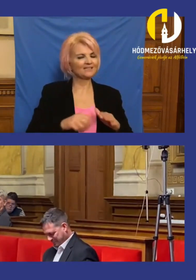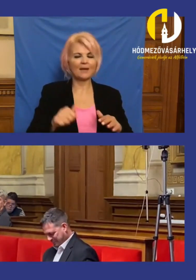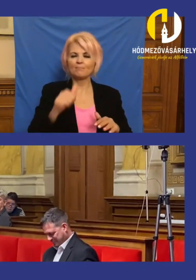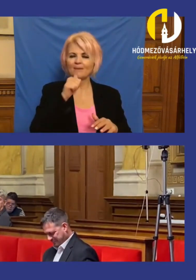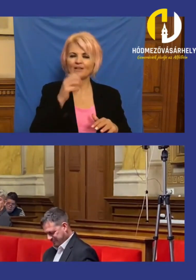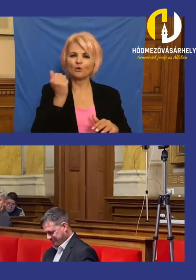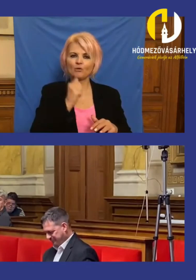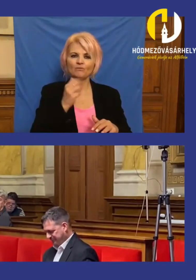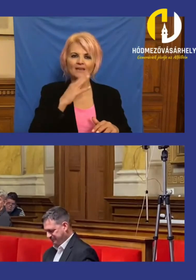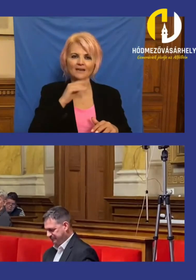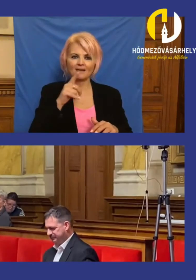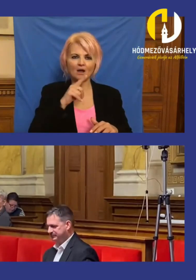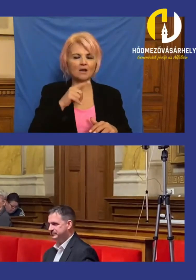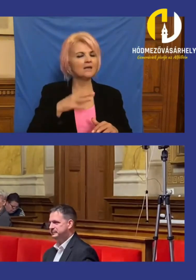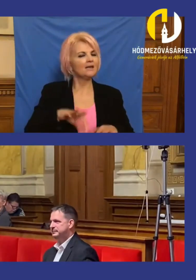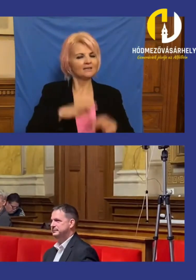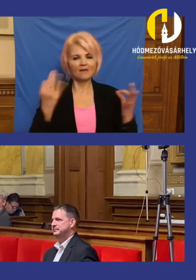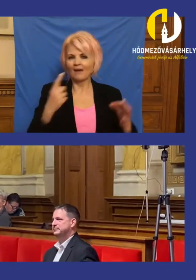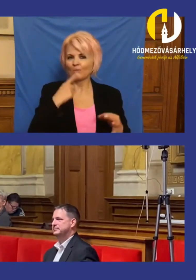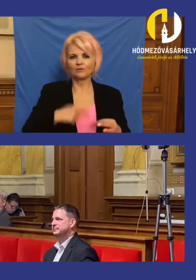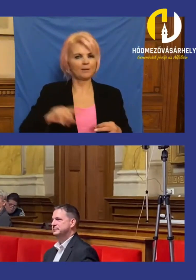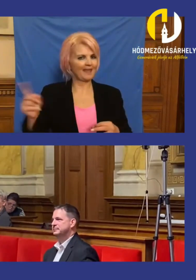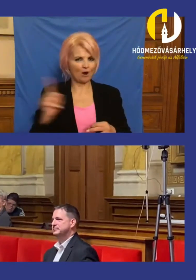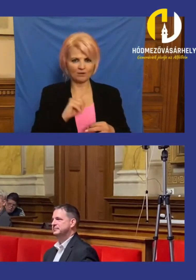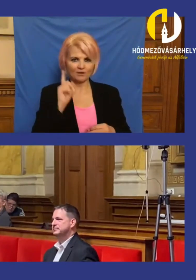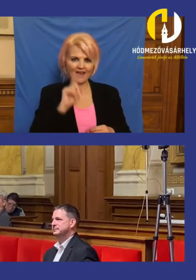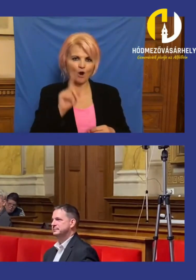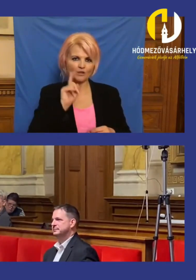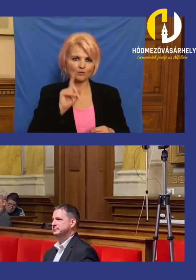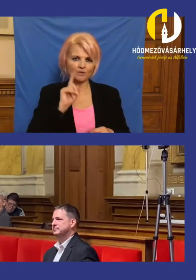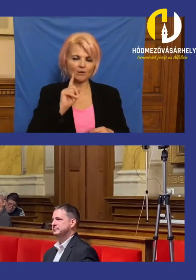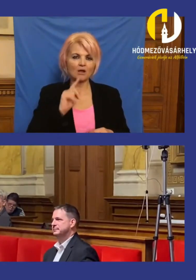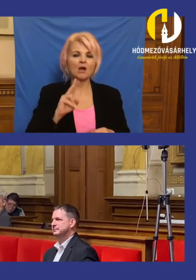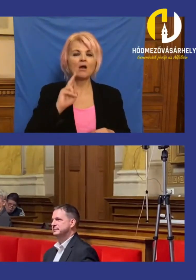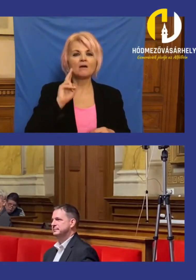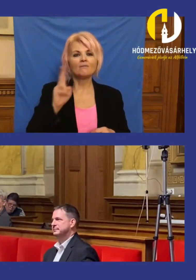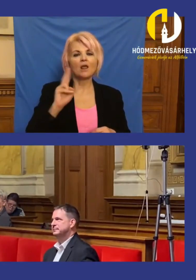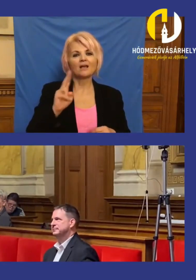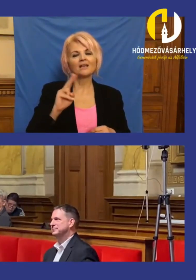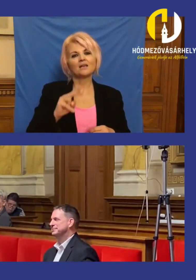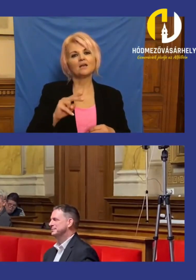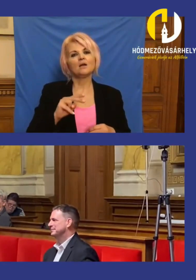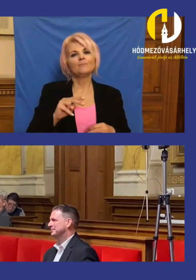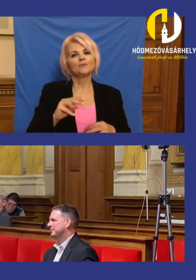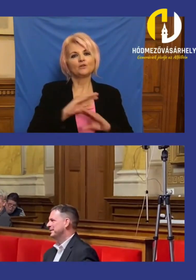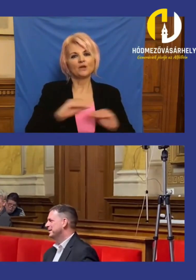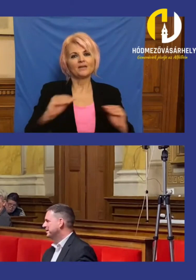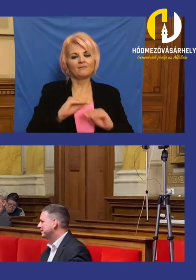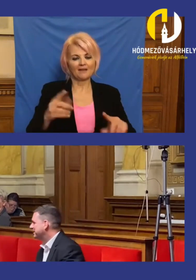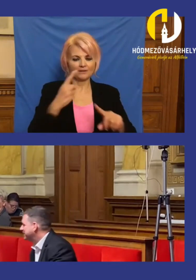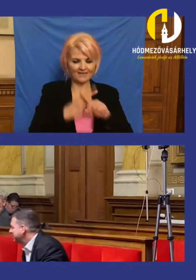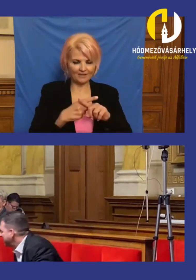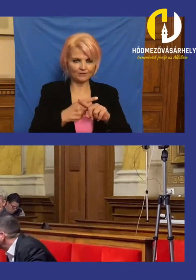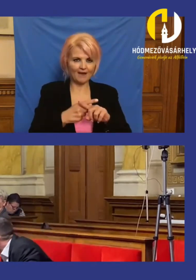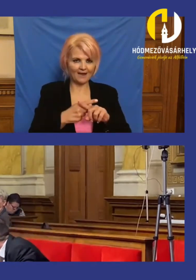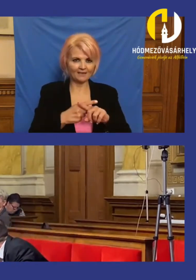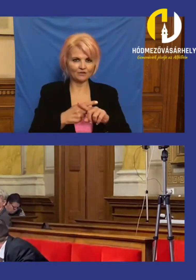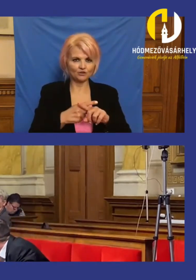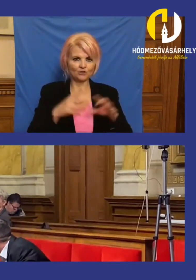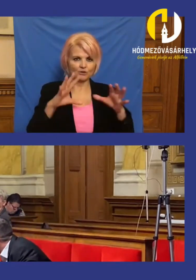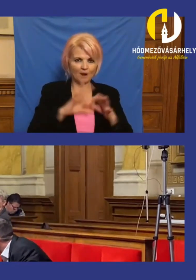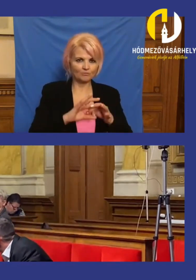és nyilvánosan mondtam, hogy ilyet ne hazudjanak és ne állítsanak. Az, hogy valaki a tanítványával szexuális viszony folytat, az elítélendő, de az